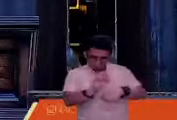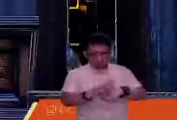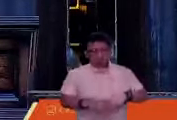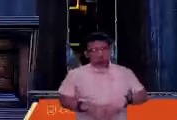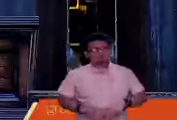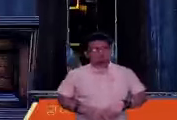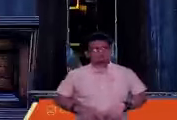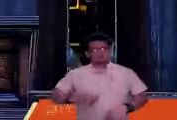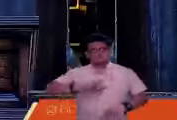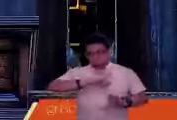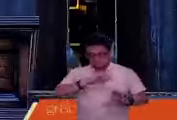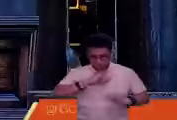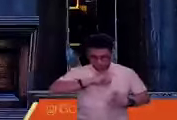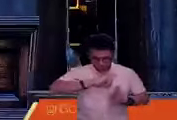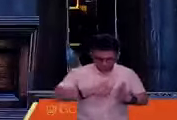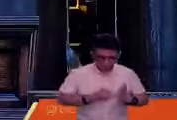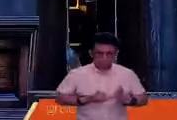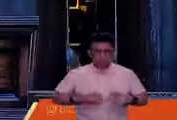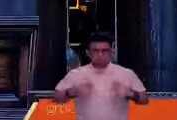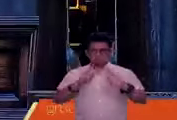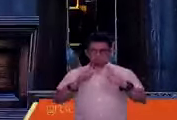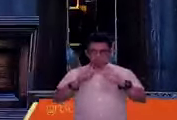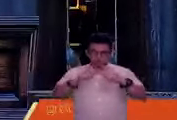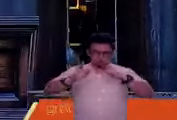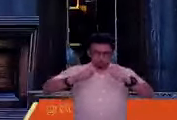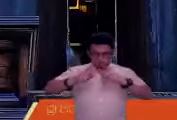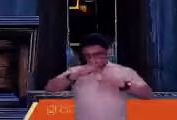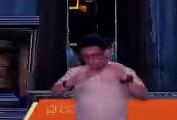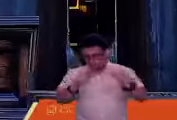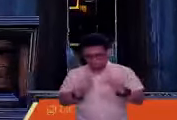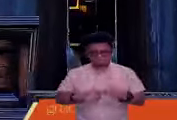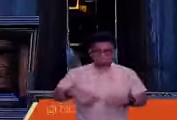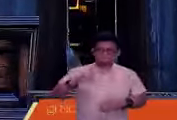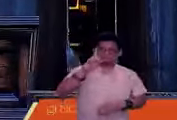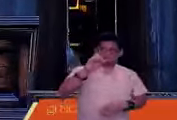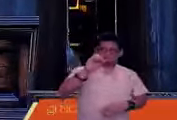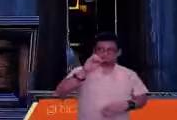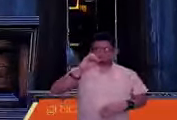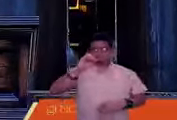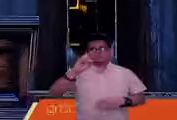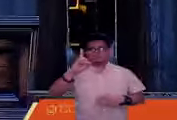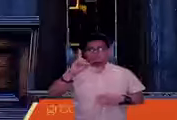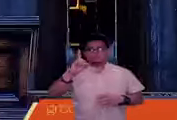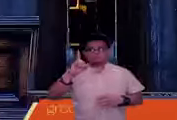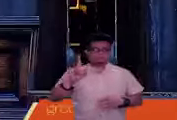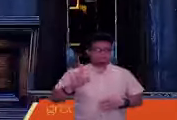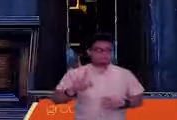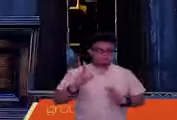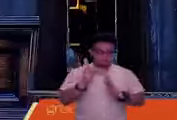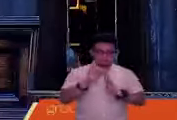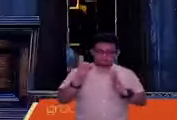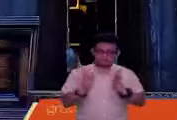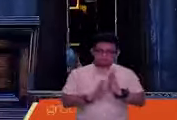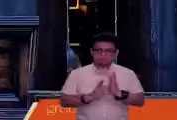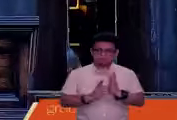Aron makita lamang kung unsa ang ilang mga doktrina, unya ilang ipakita ang ilang knowledge about the